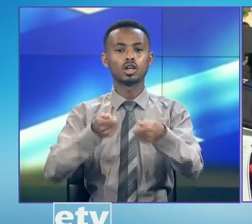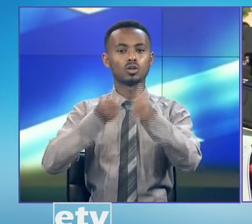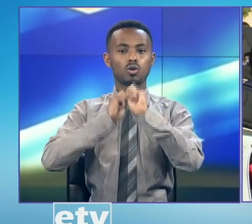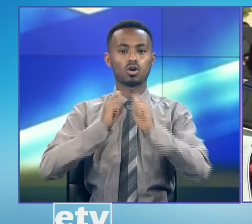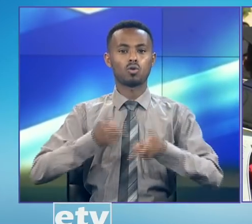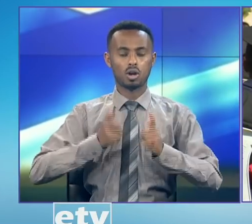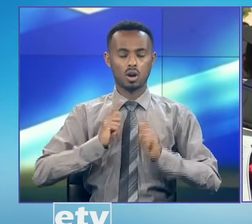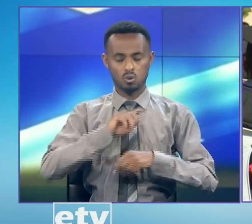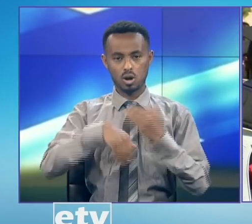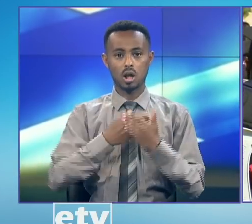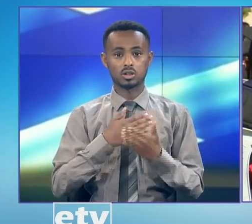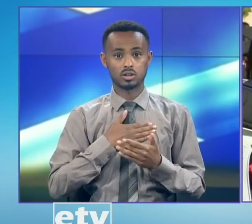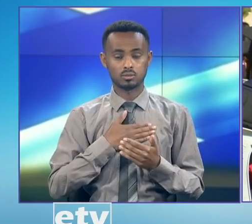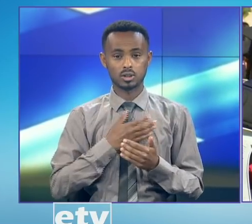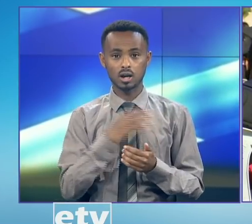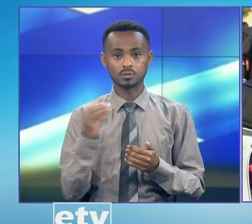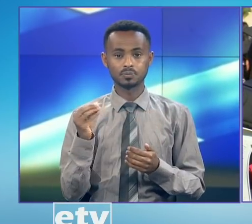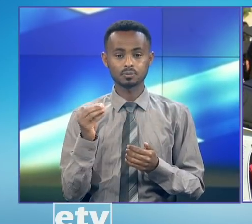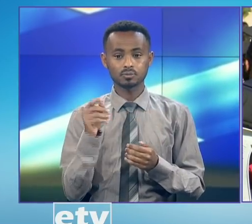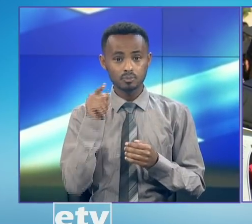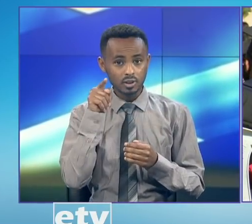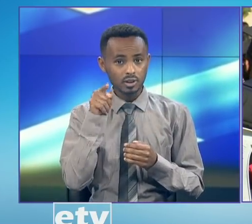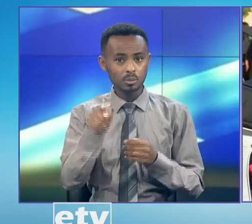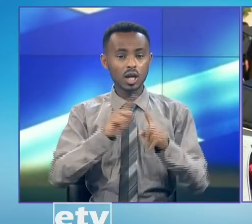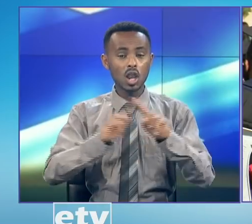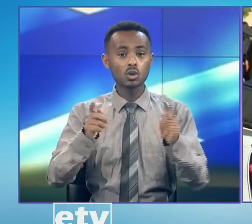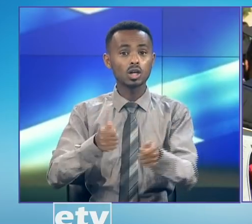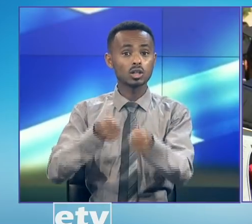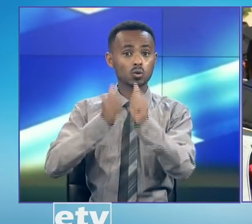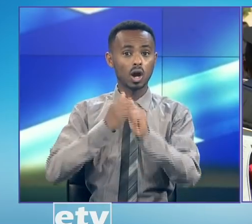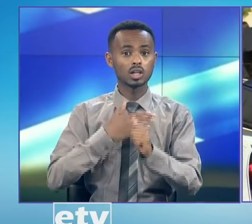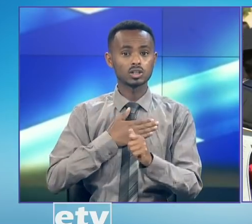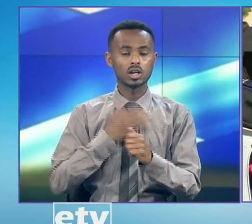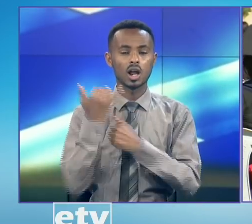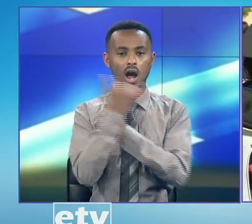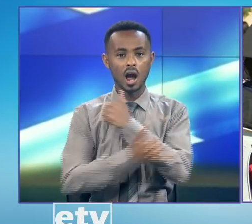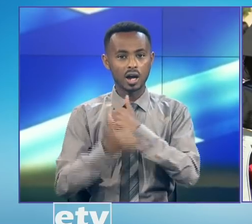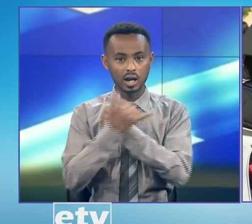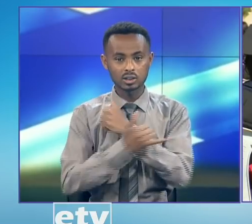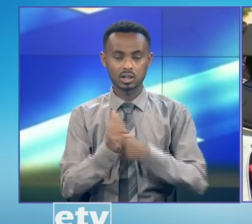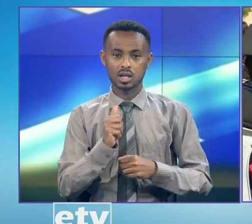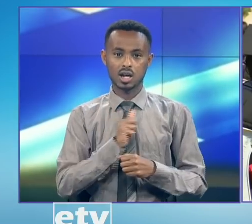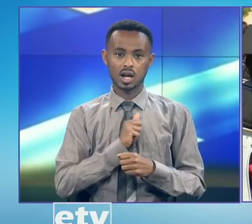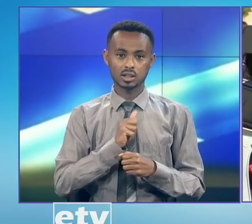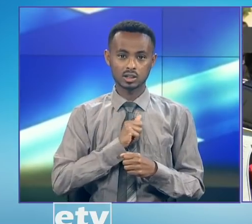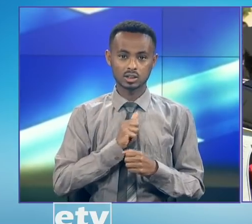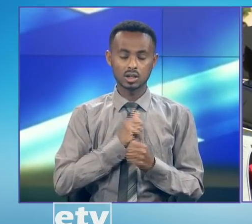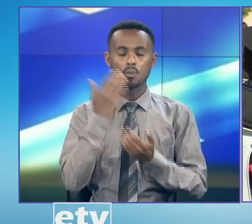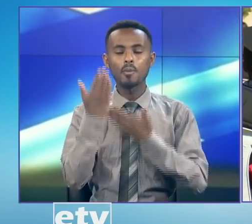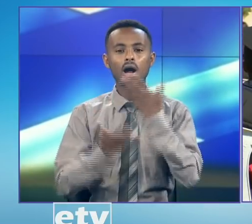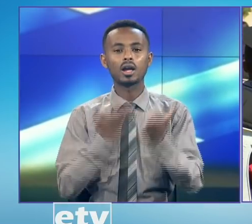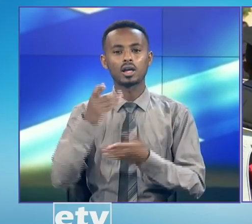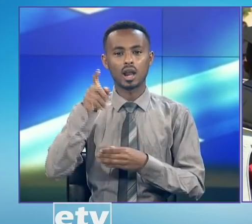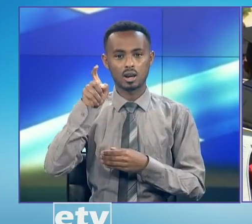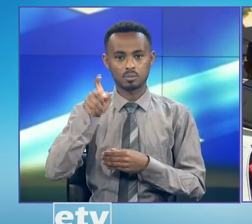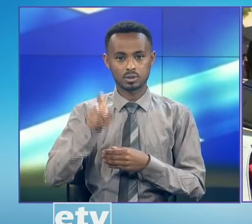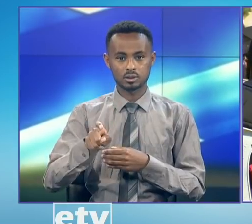ይኖረናል ሁላችንምና በዛ ልዩ ተሰጧችን አገራችንን ራሳችንን ማገልገል